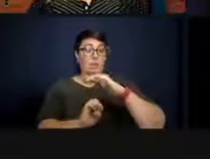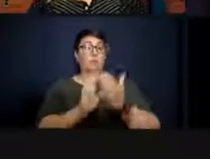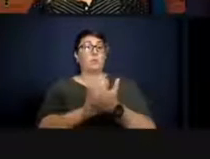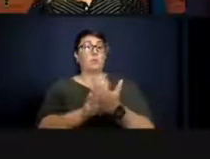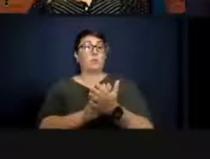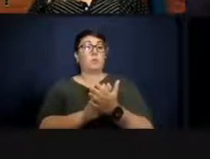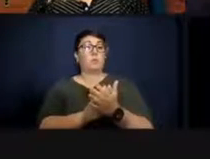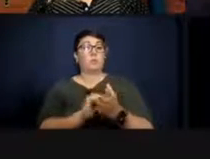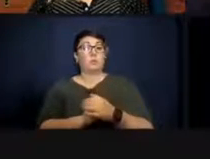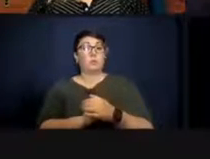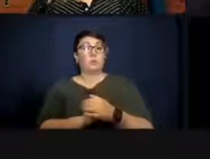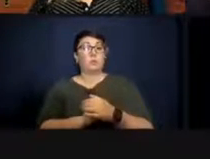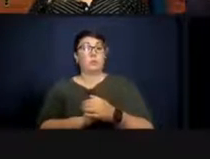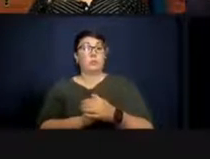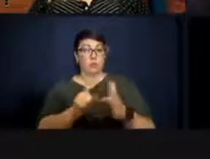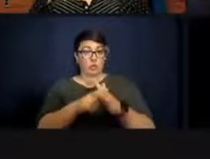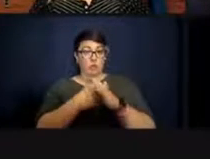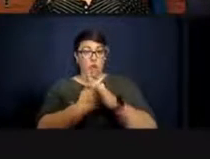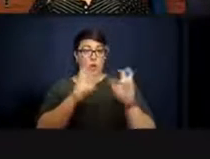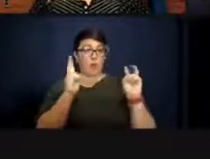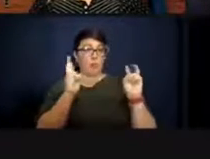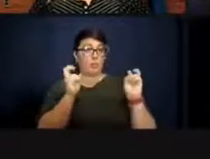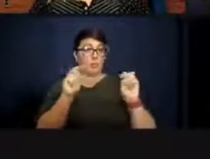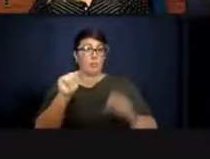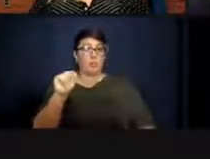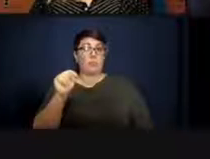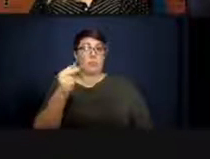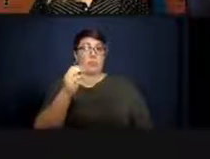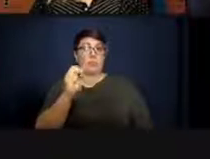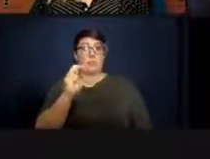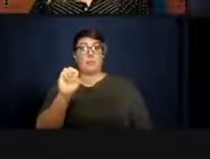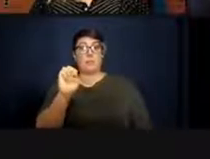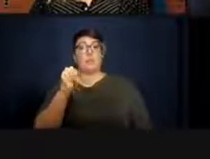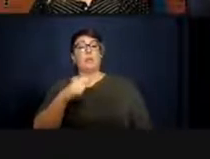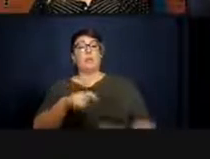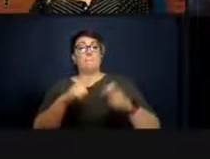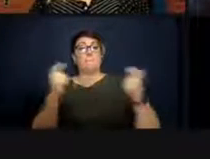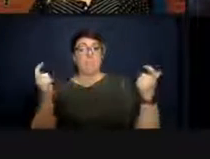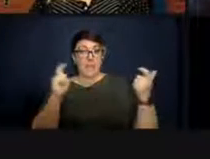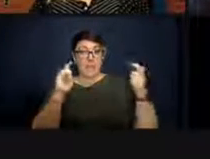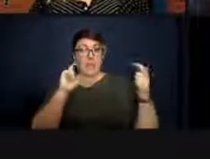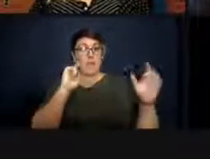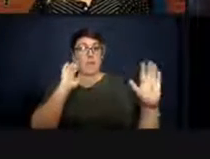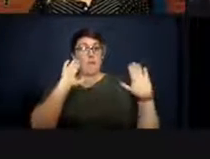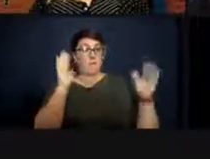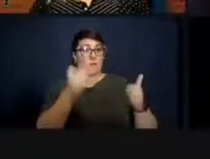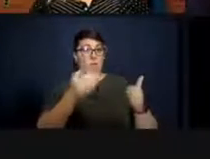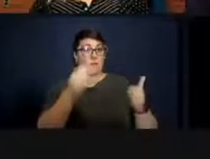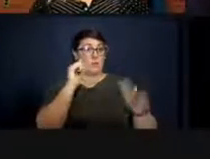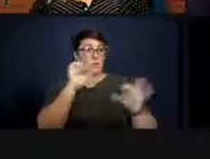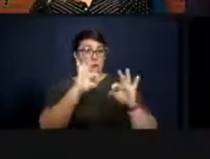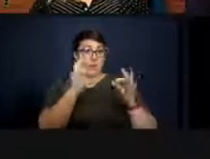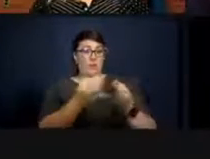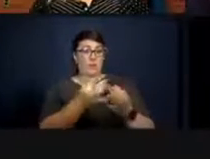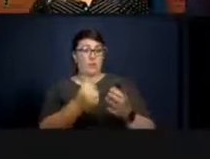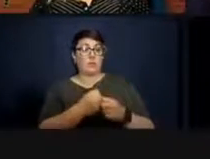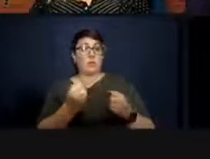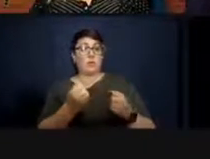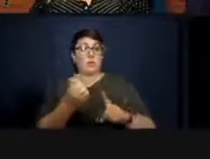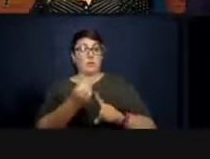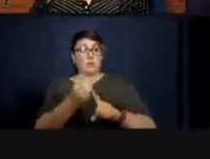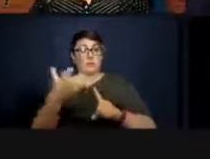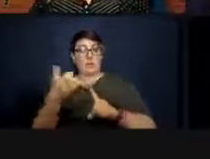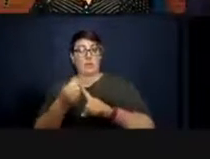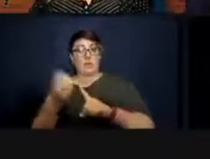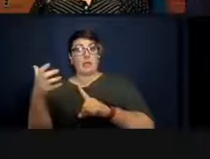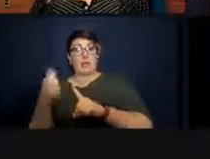الابتدائية لوضع هذه المواضيع قد تكون هذا أمر مهم جدا بالنسبة لكثير من العائلات، بينما نحن